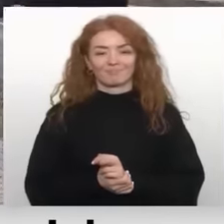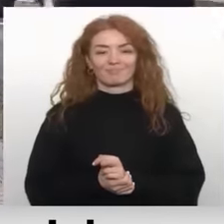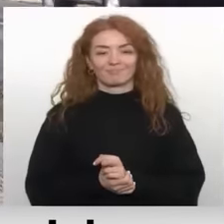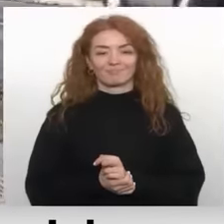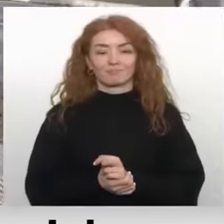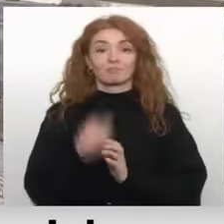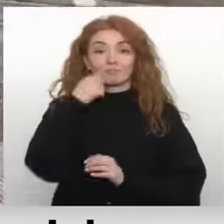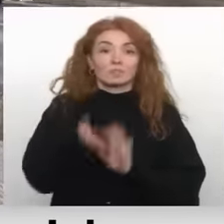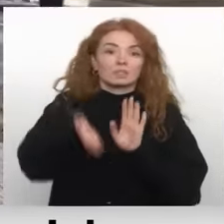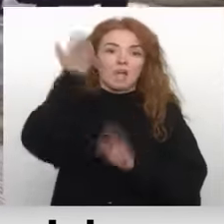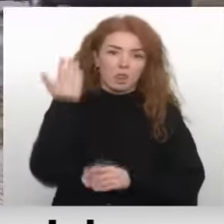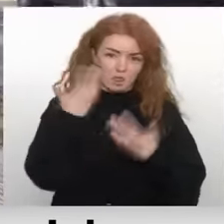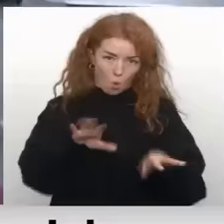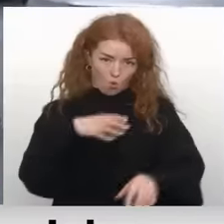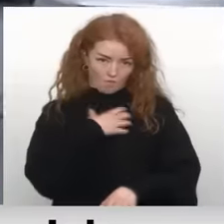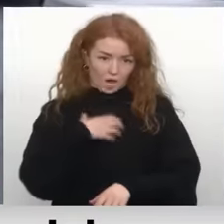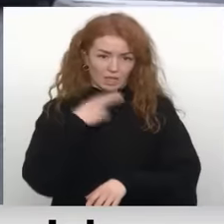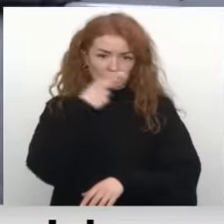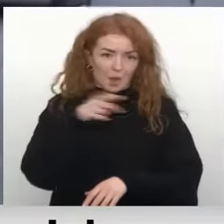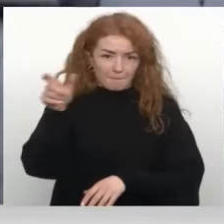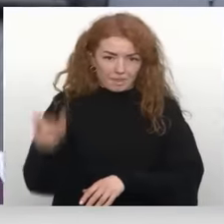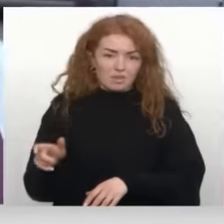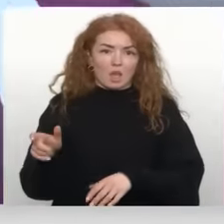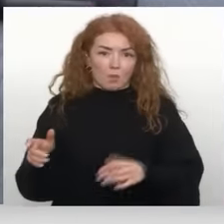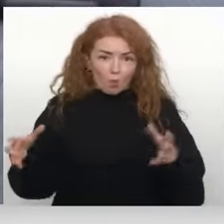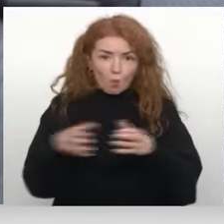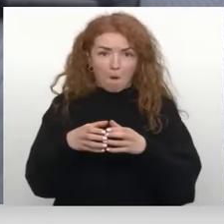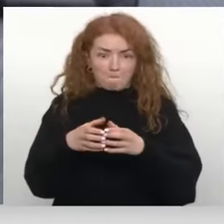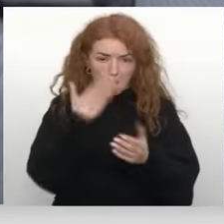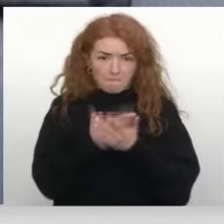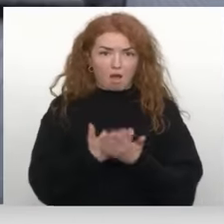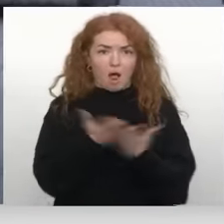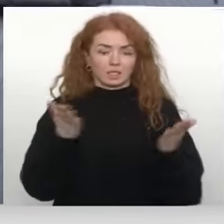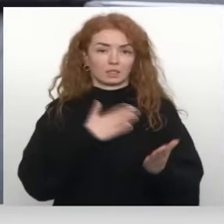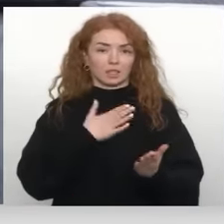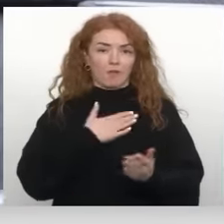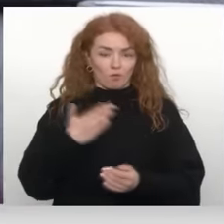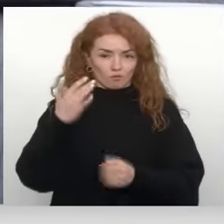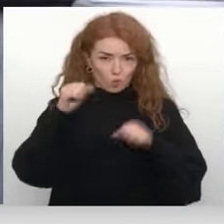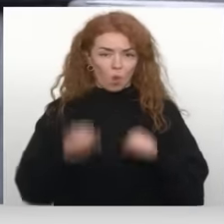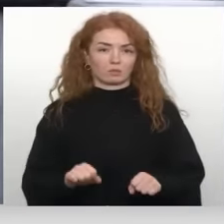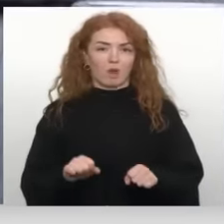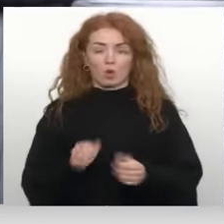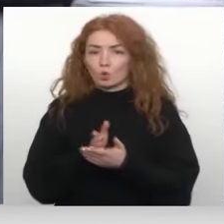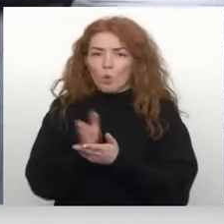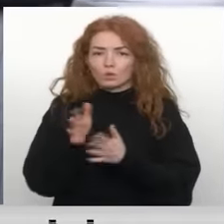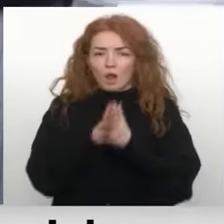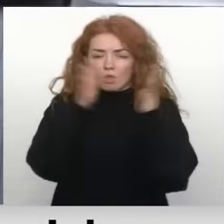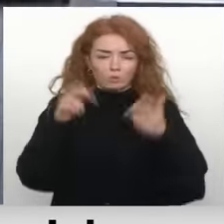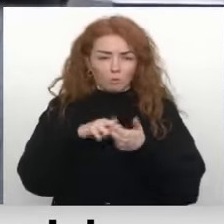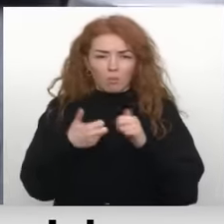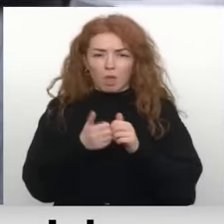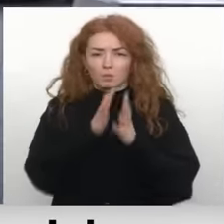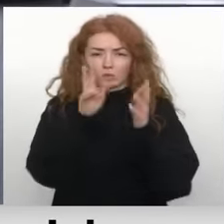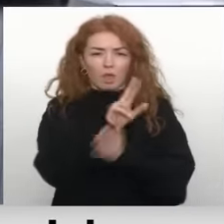Sen jau vajadzēja zemniekiem sanākt kopā un parādīt savu nostāju, jo nozarē tik daudz nesakārtotas lietas, manuprāt,